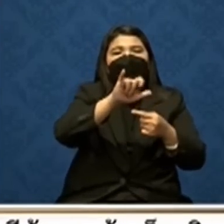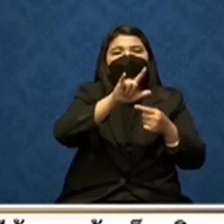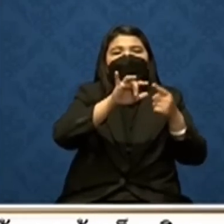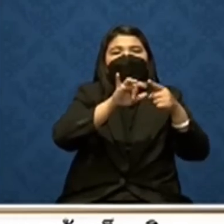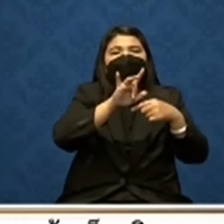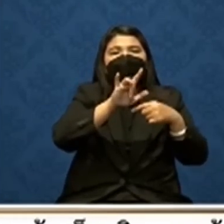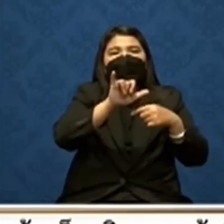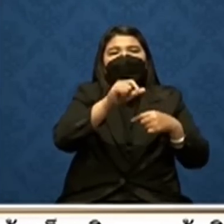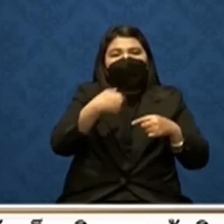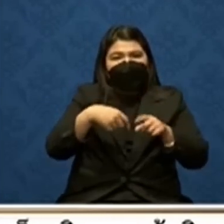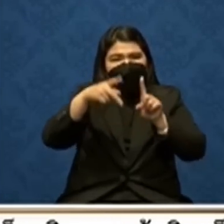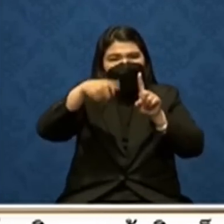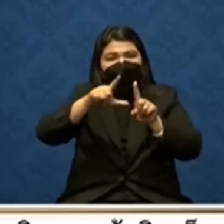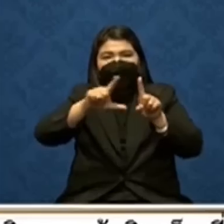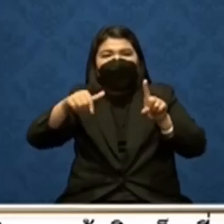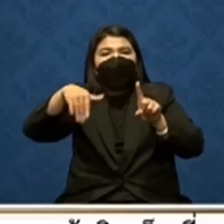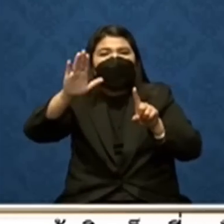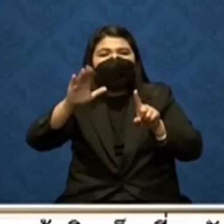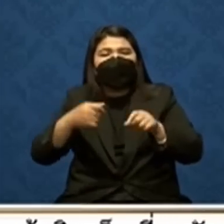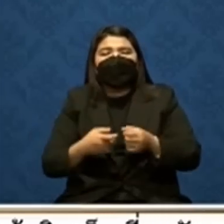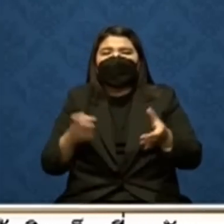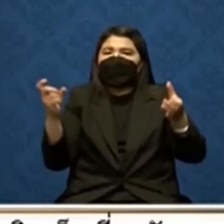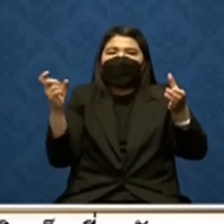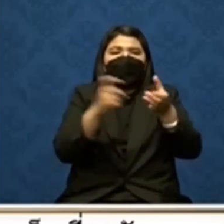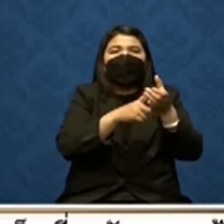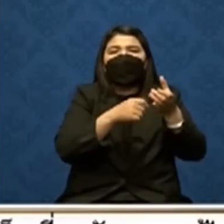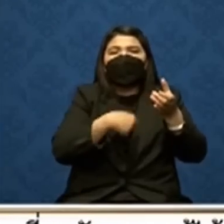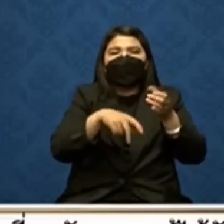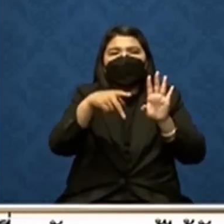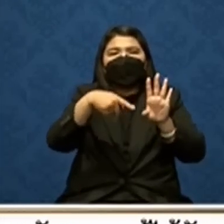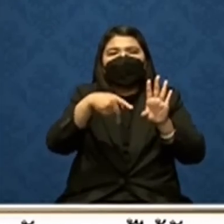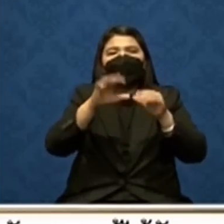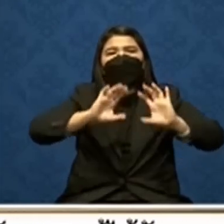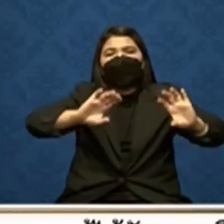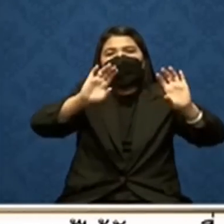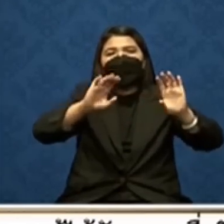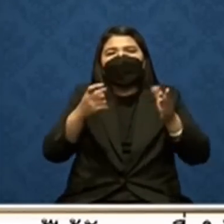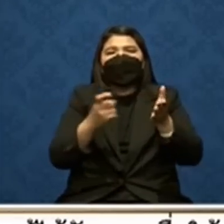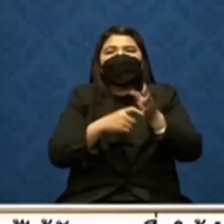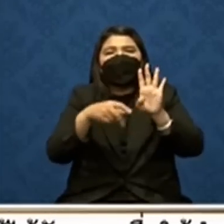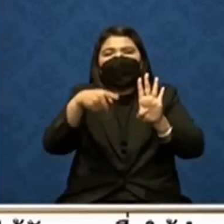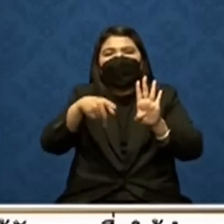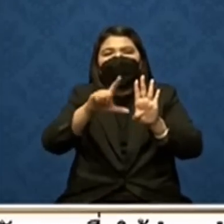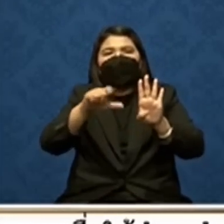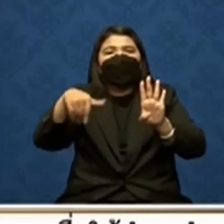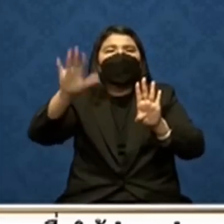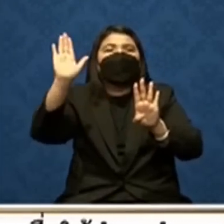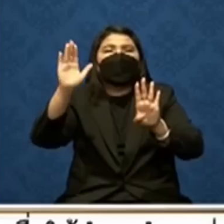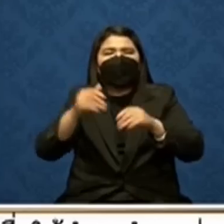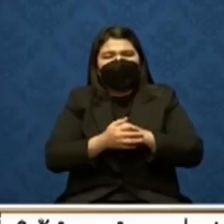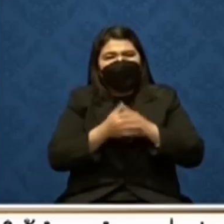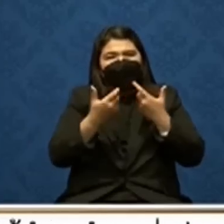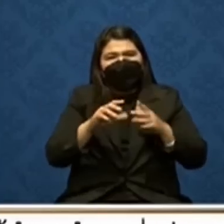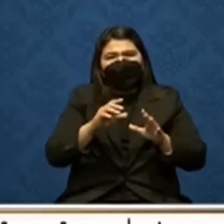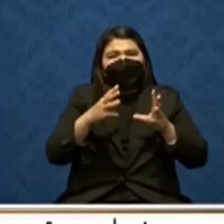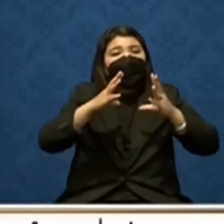มา 1,000 ล้านกตนี้ใส่ควาสัมมนาเข้าไปของคลาชการ 4,000 กัล้านแค่สัมมนาประชุมแ่นี้ก็เกืบ 5,000 กัล้านแล้ประ